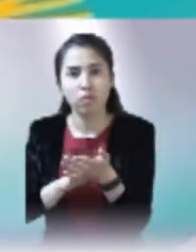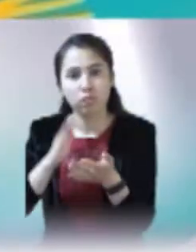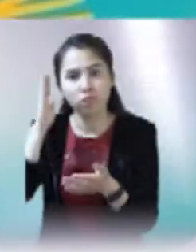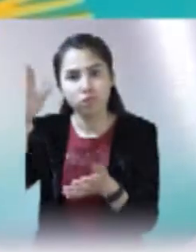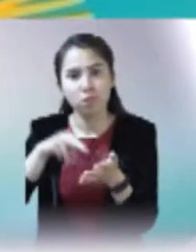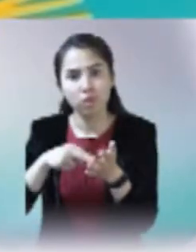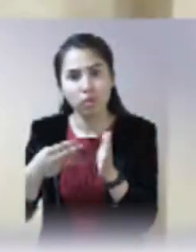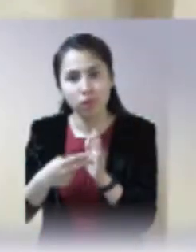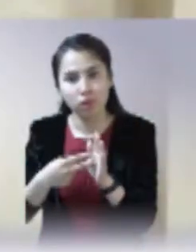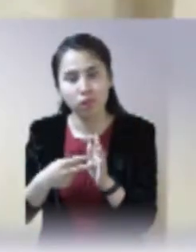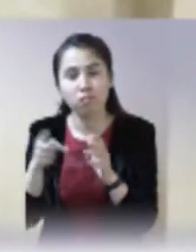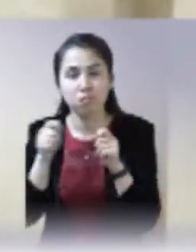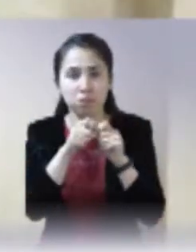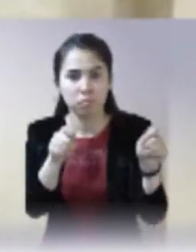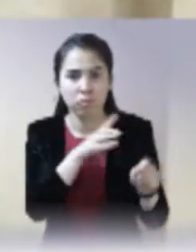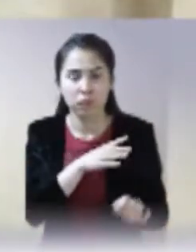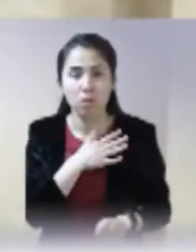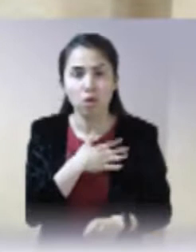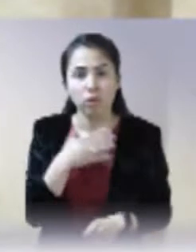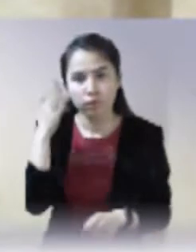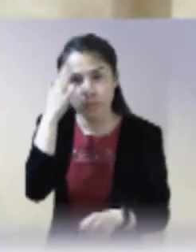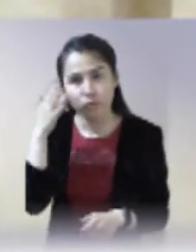за это дело специалистов.